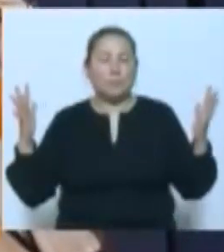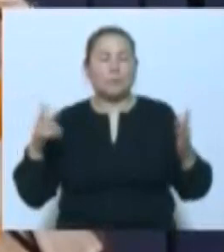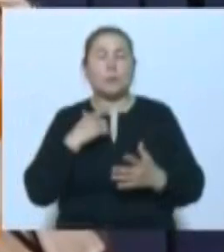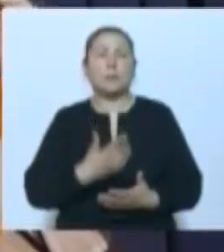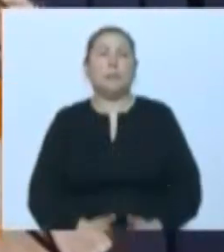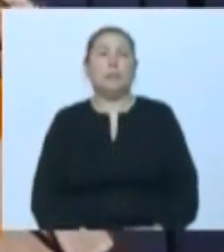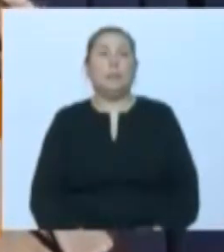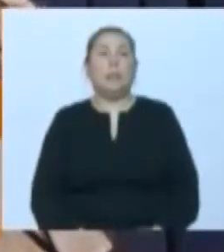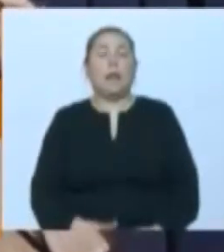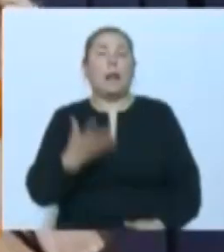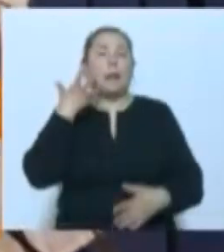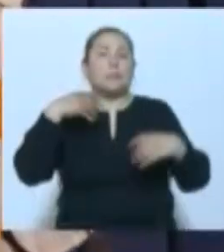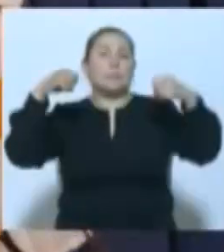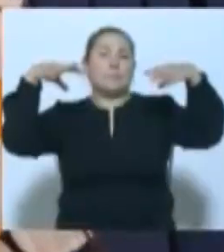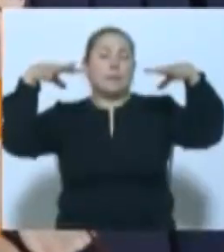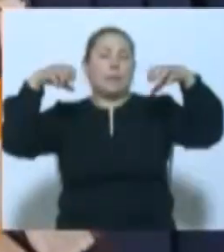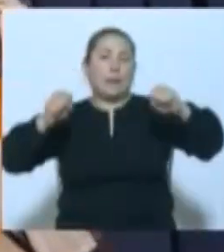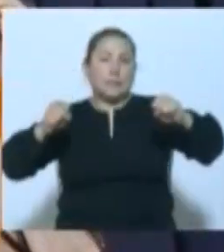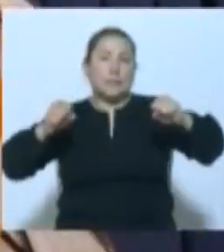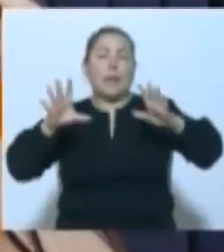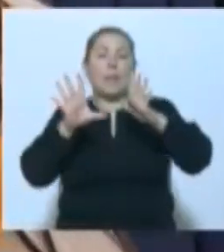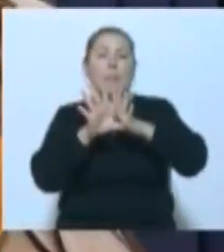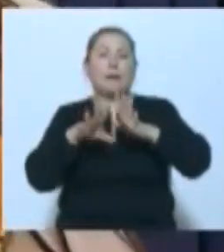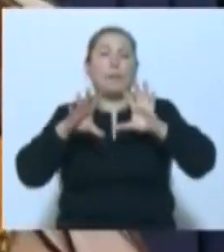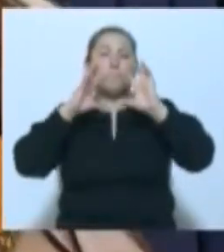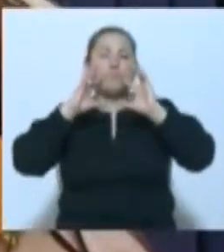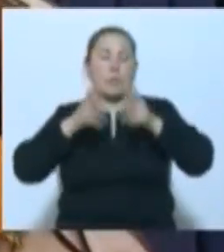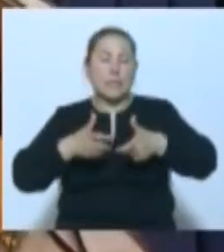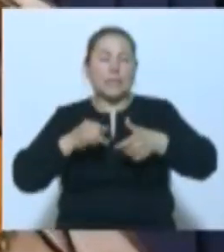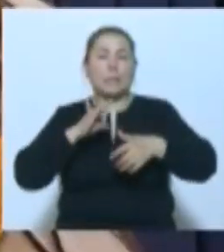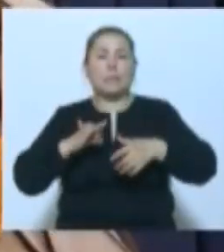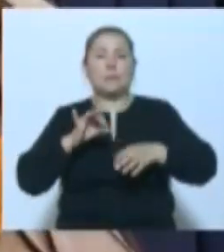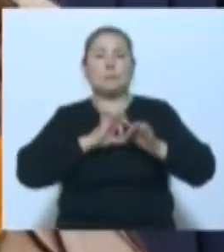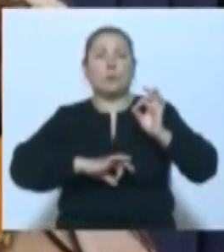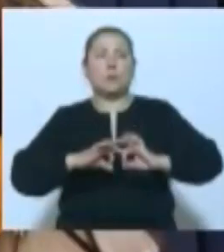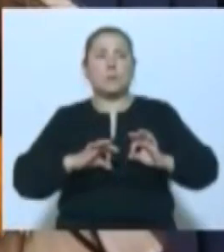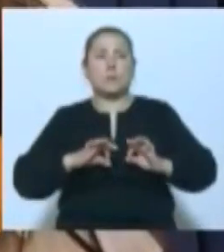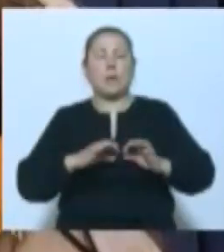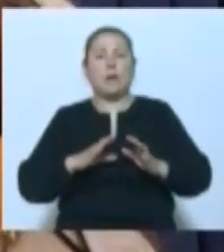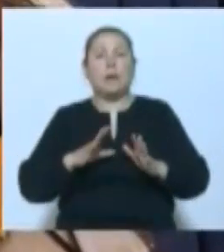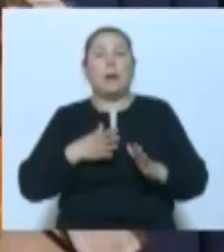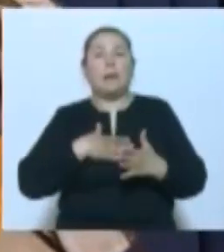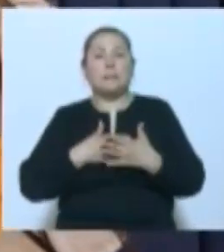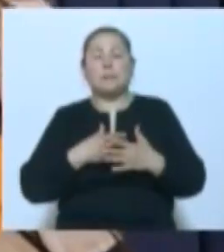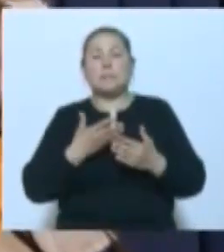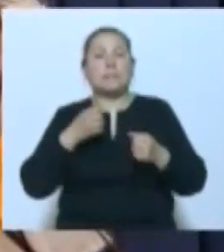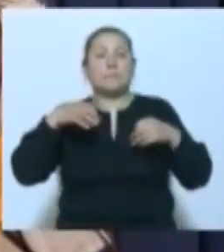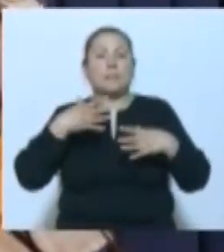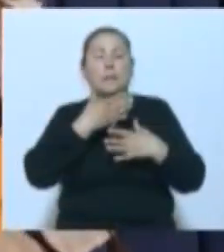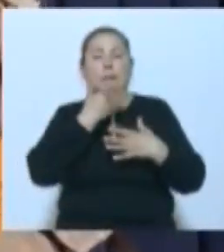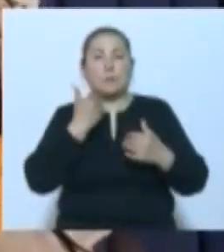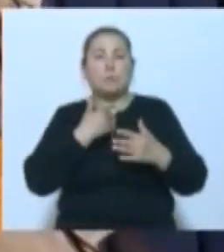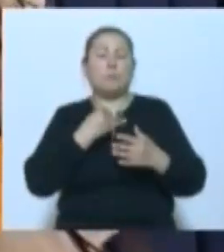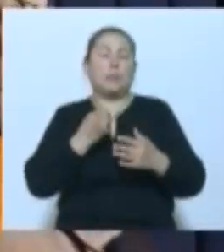среды когда свет гаснет на один час энергоресурсы всего мира и нашей страны используются эффективно даже если нет света мы проводим